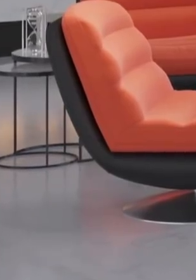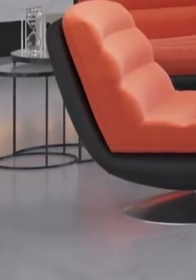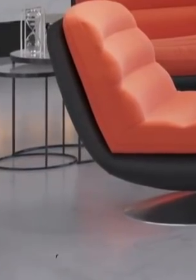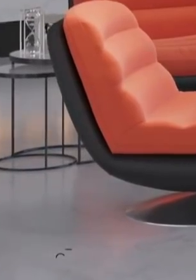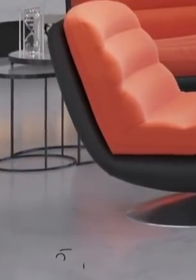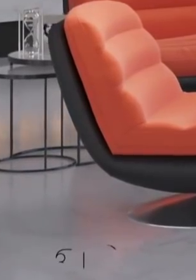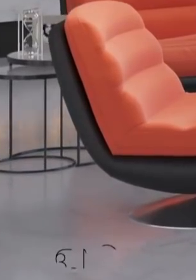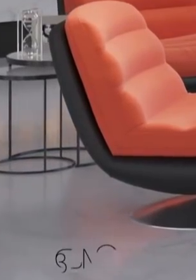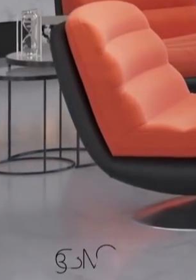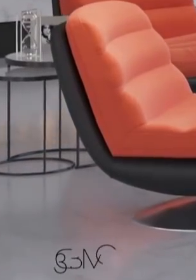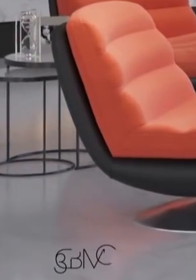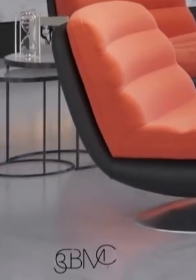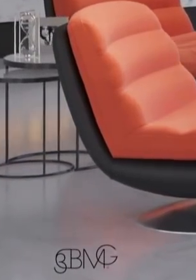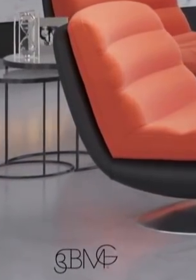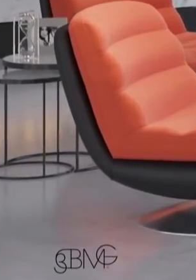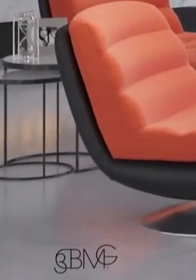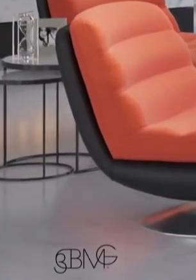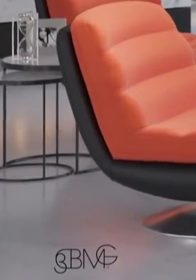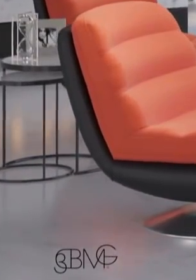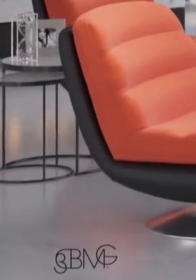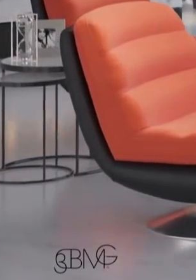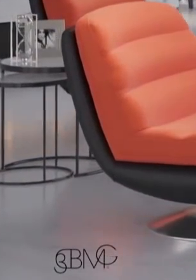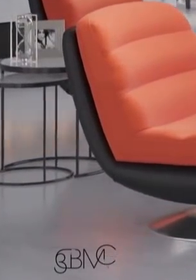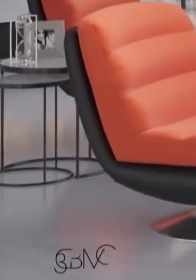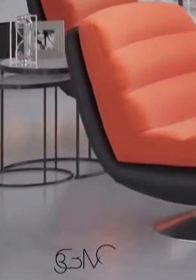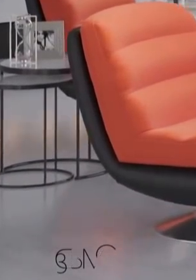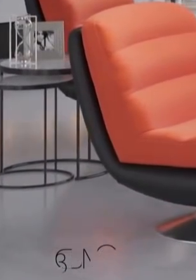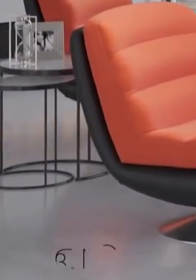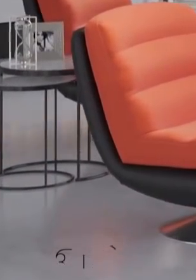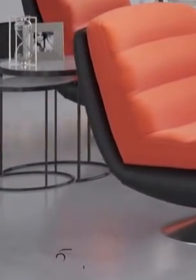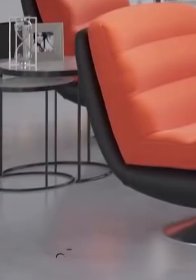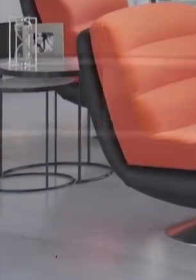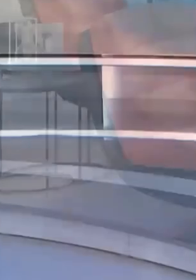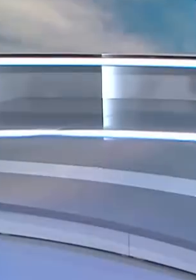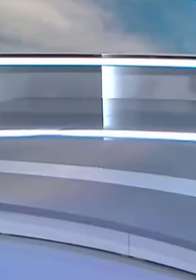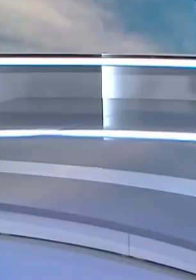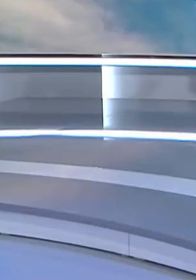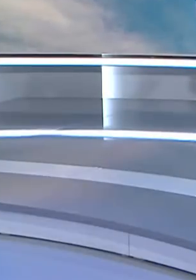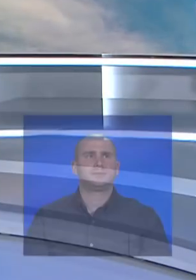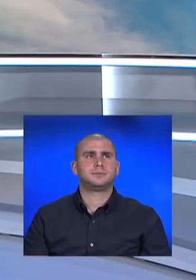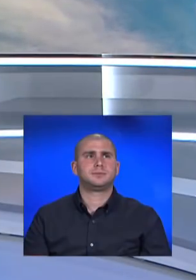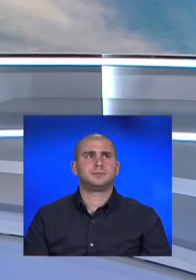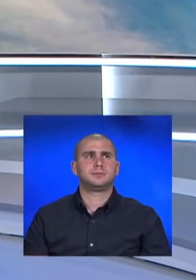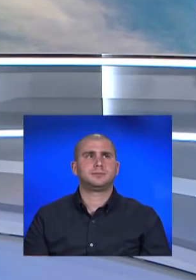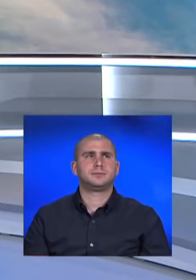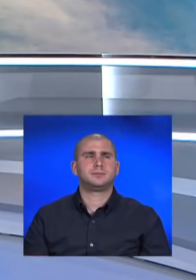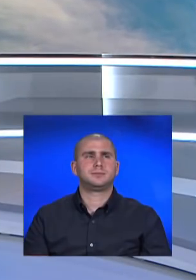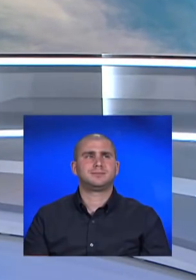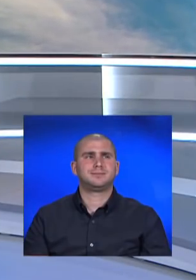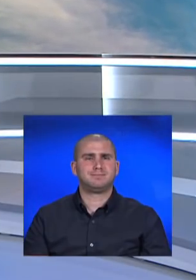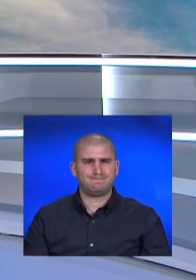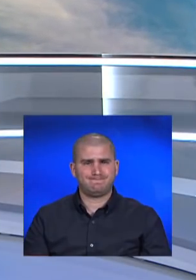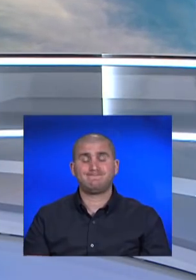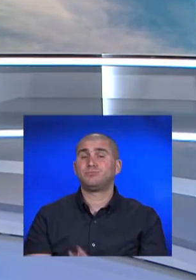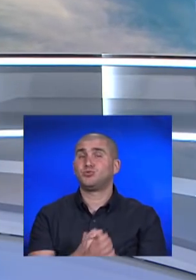דיבני סנטר, המרכז לעיצוב כל הבית. דיבני סנטר! שלום לכם